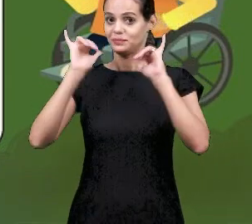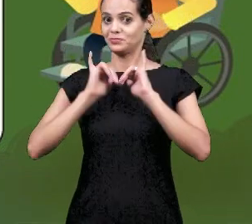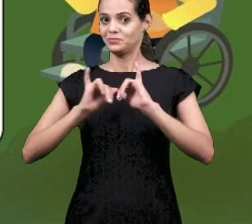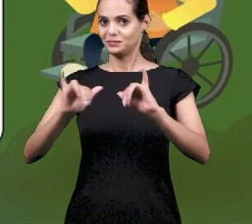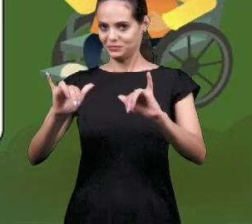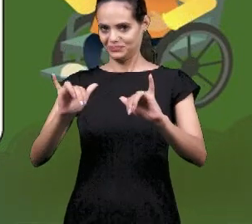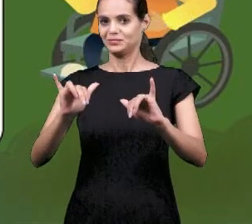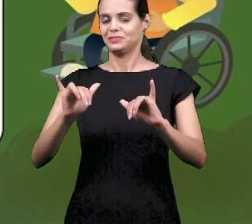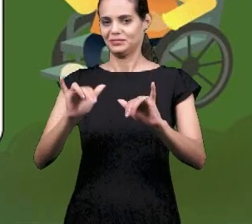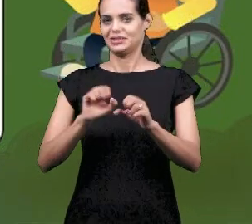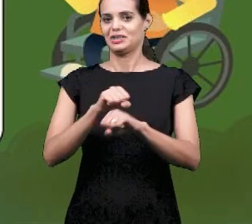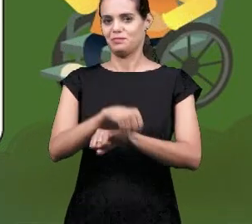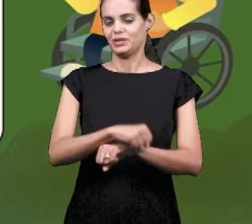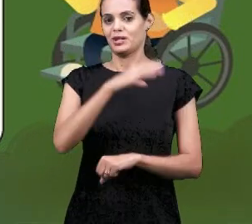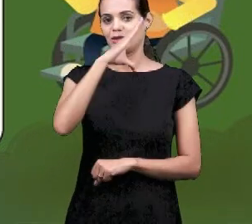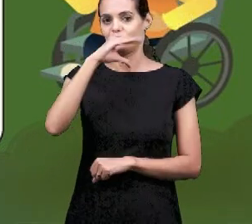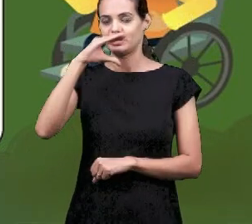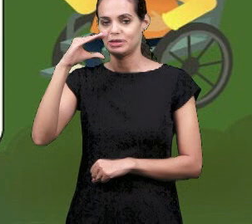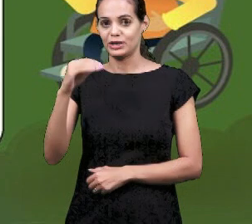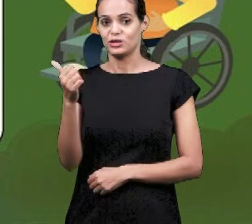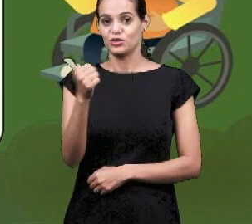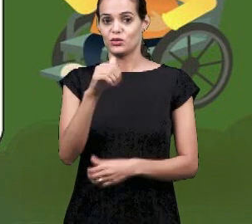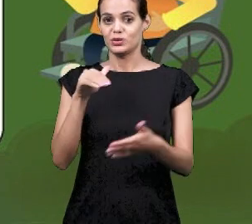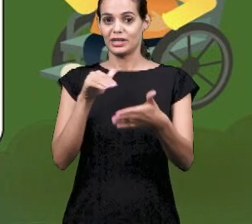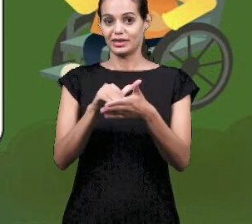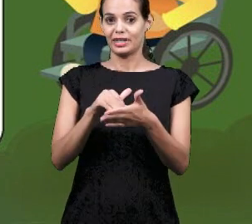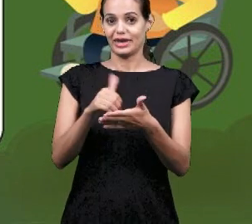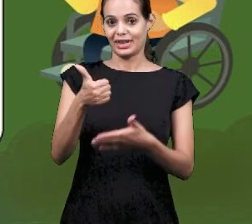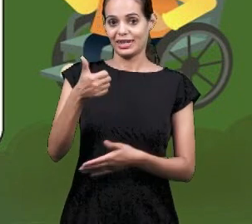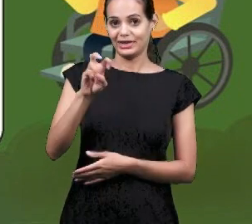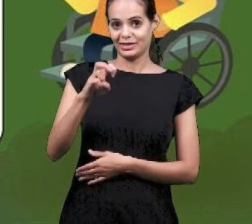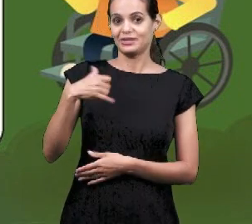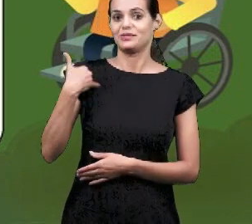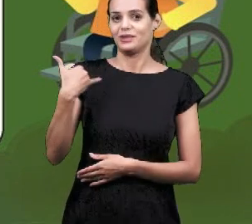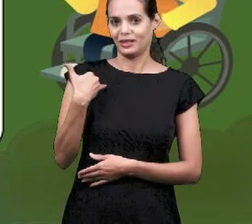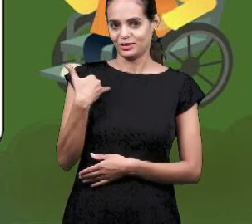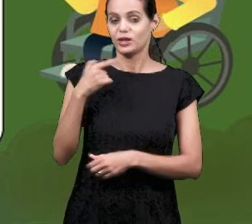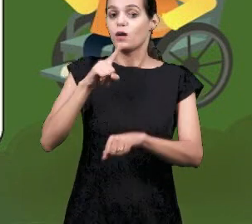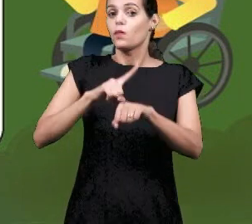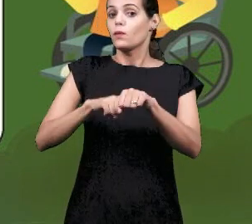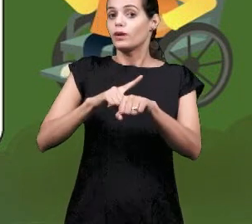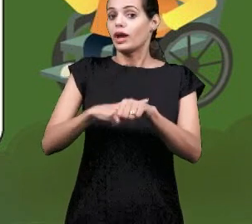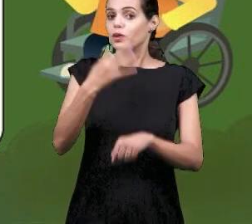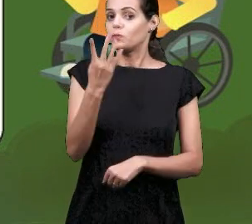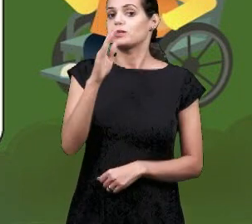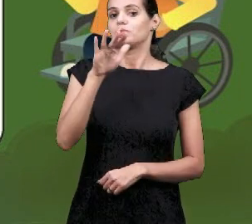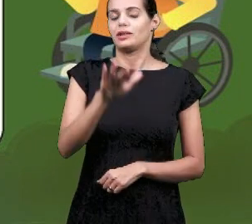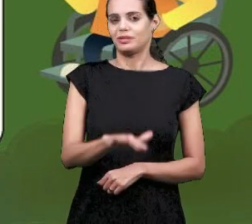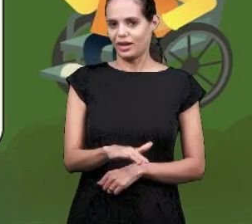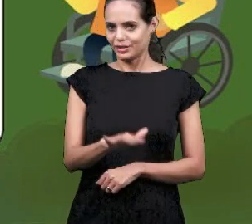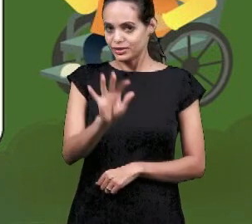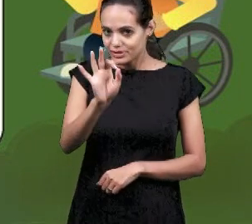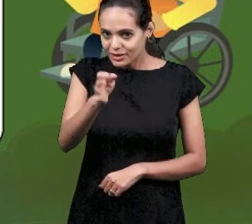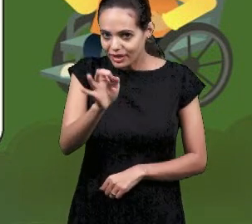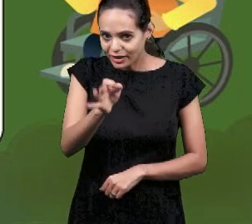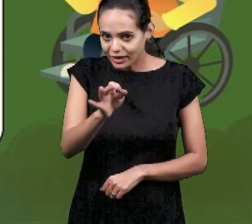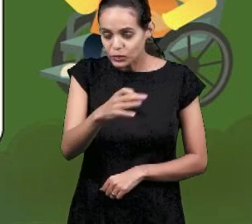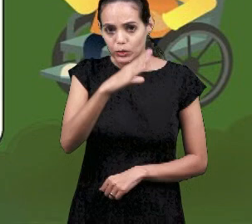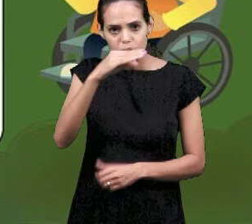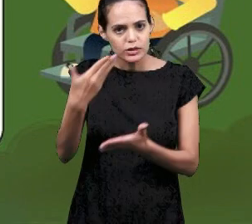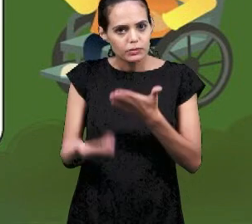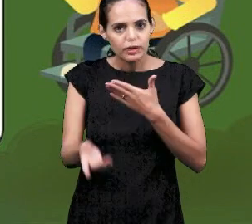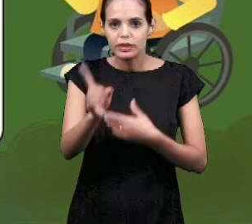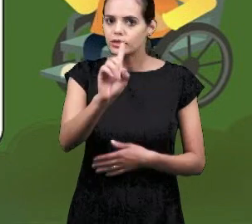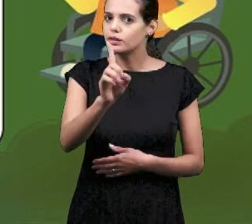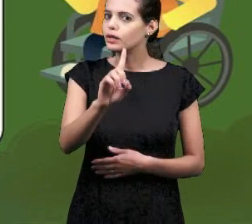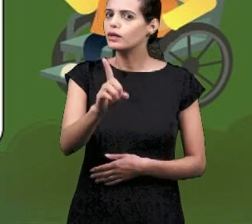les adolescents de 11 à 15 ans. Il sera à 16h du Brésil. Les adolescents ne peuvent pas